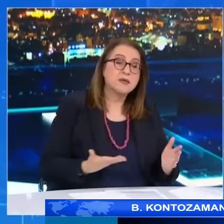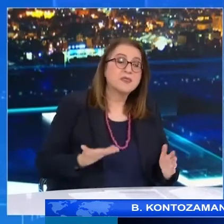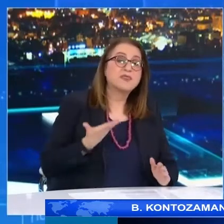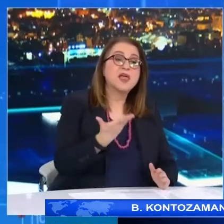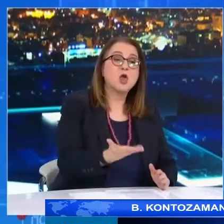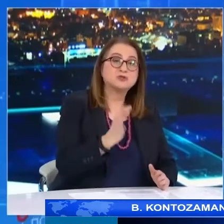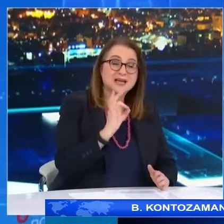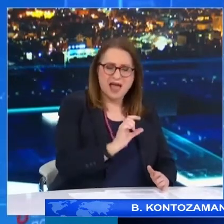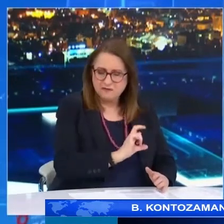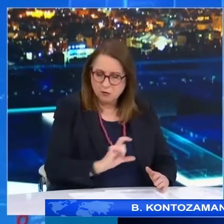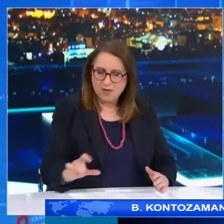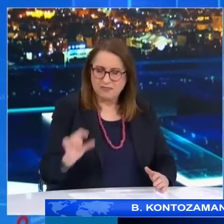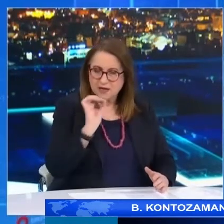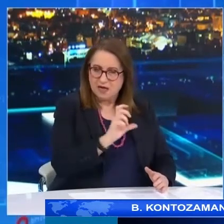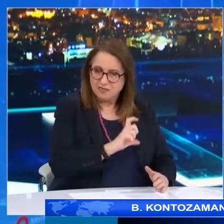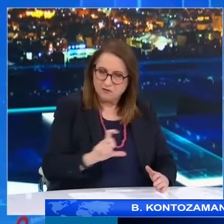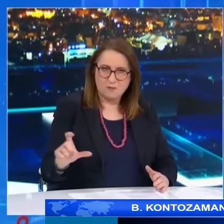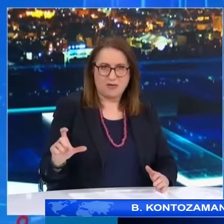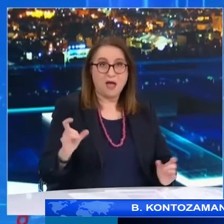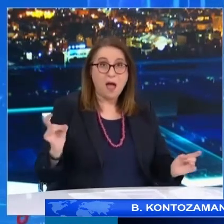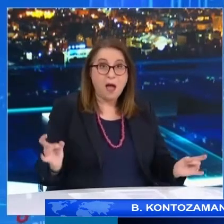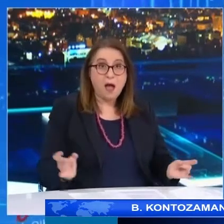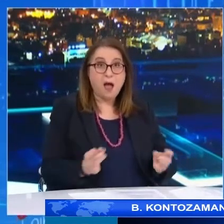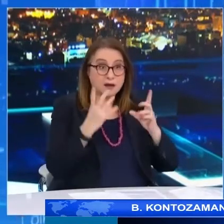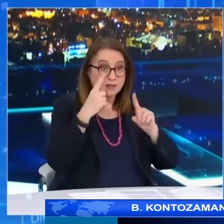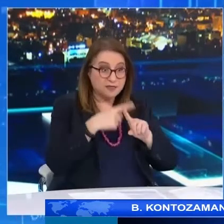θα γίνεται στην πλατφόρμα